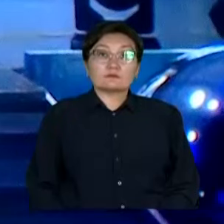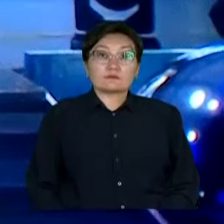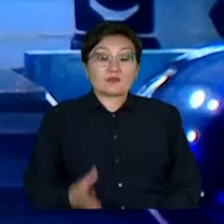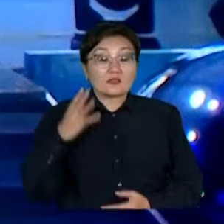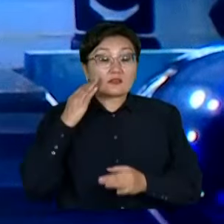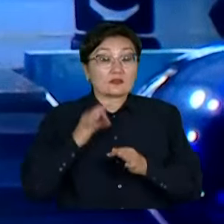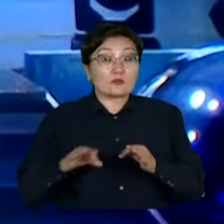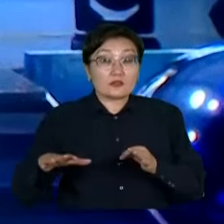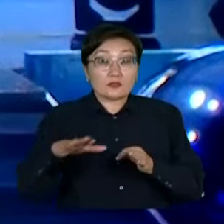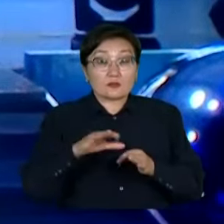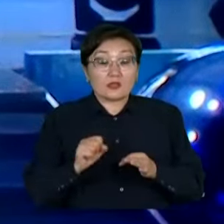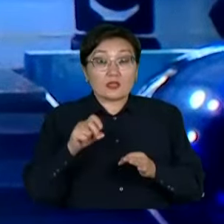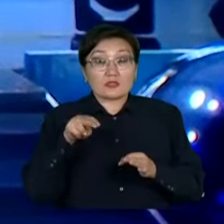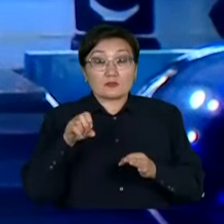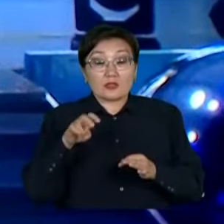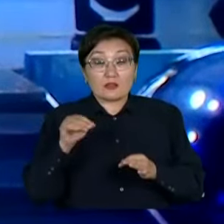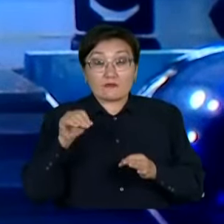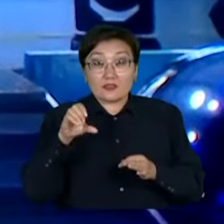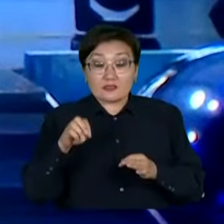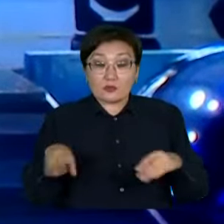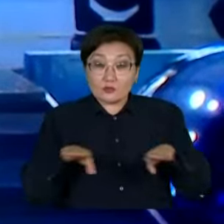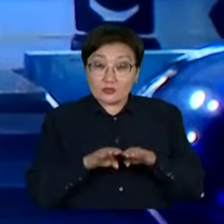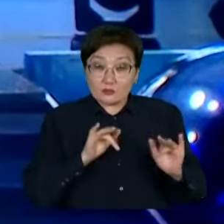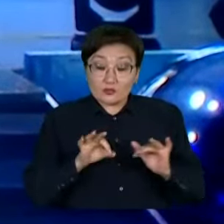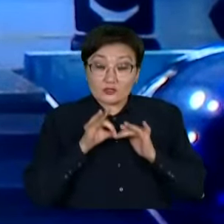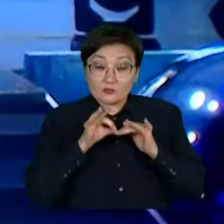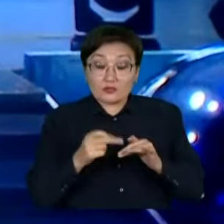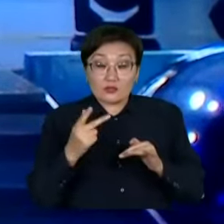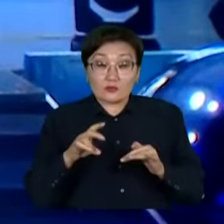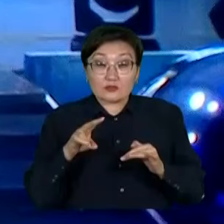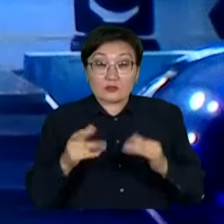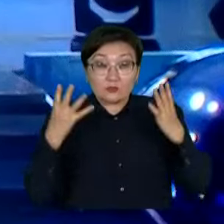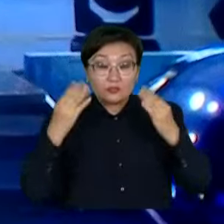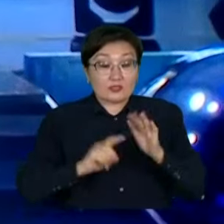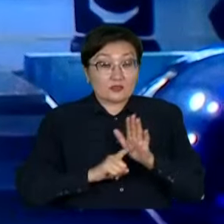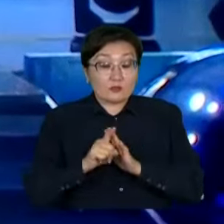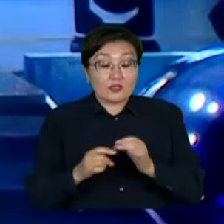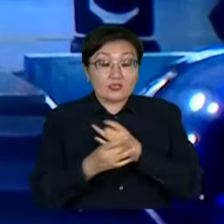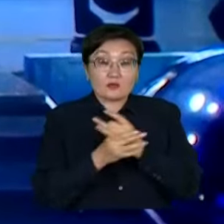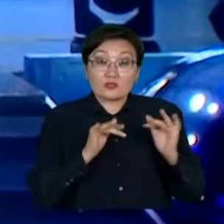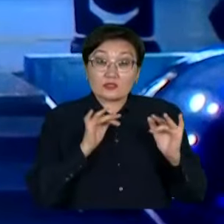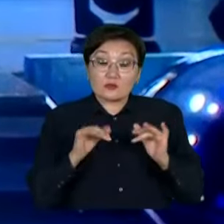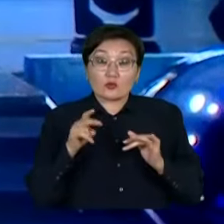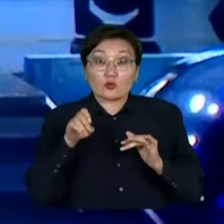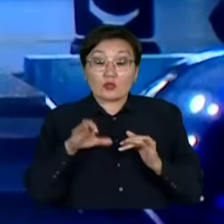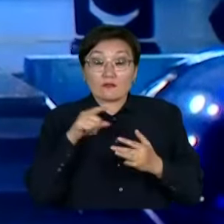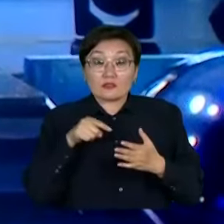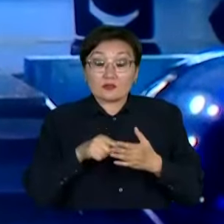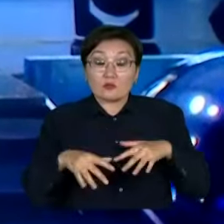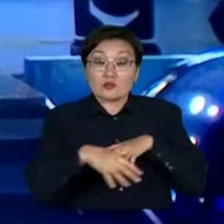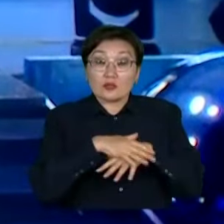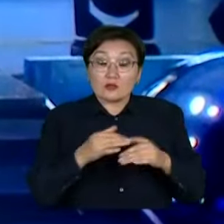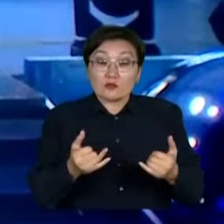Алматы облысында Аспан Фесттің жабылу салтанаты өтті. 3 маусым күні бастау алған мәдени шара Қонаев қаласының тұрғындары